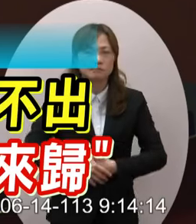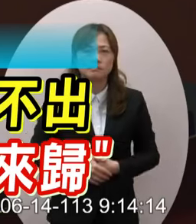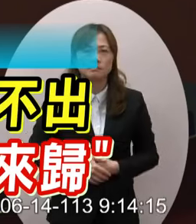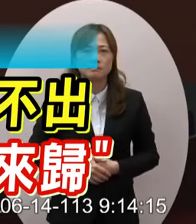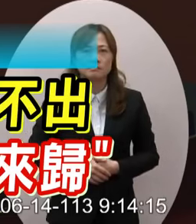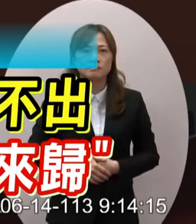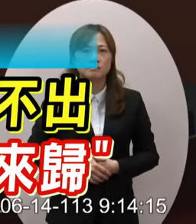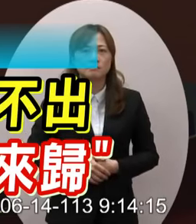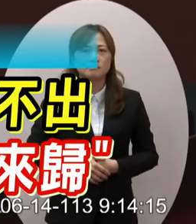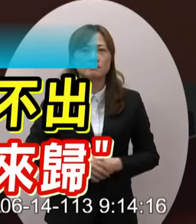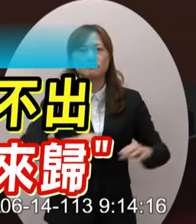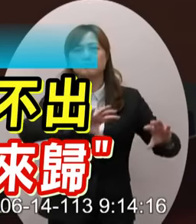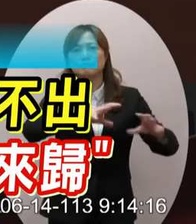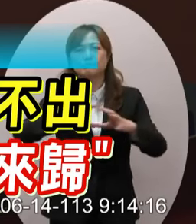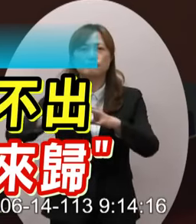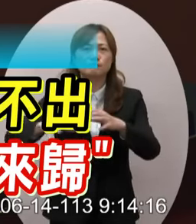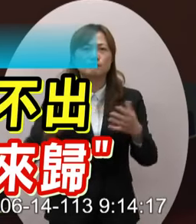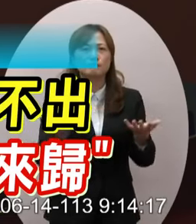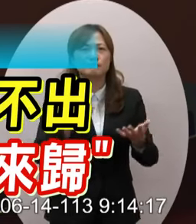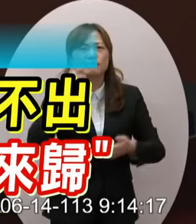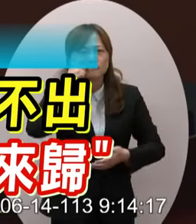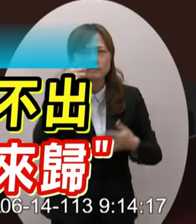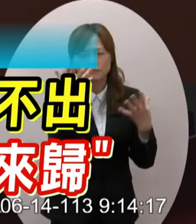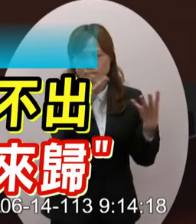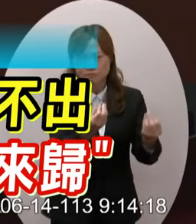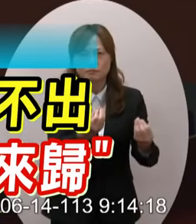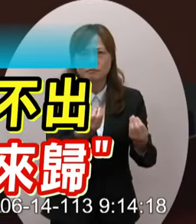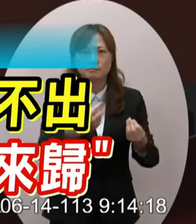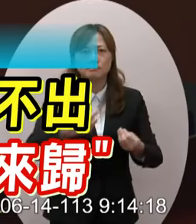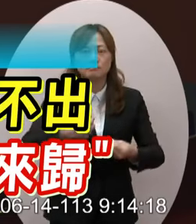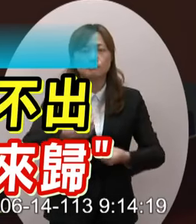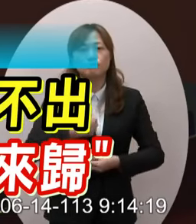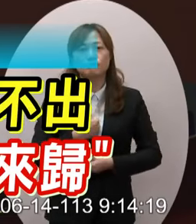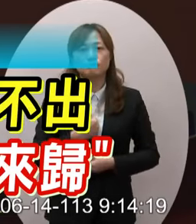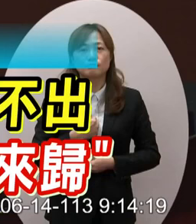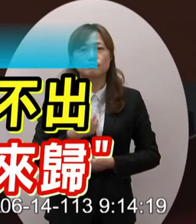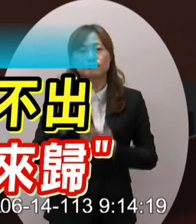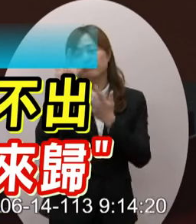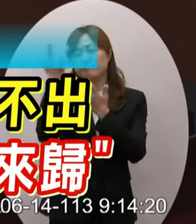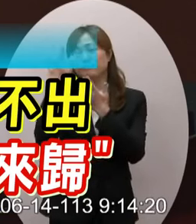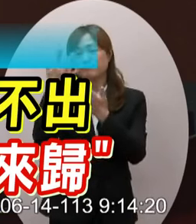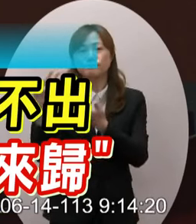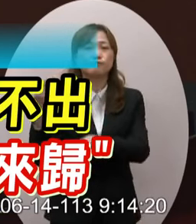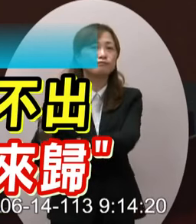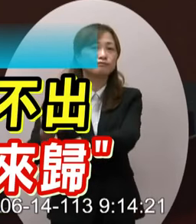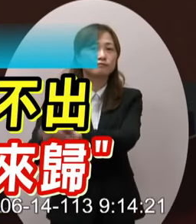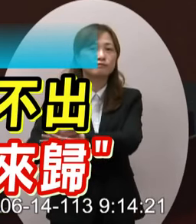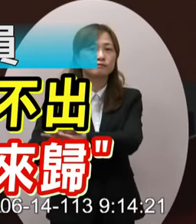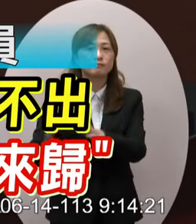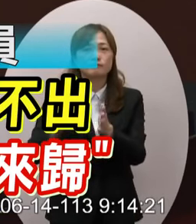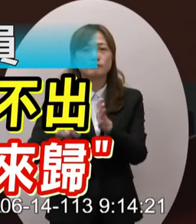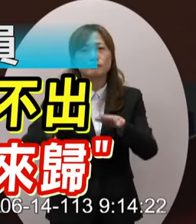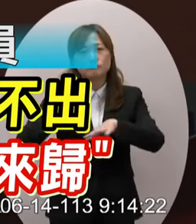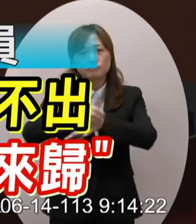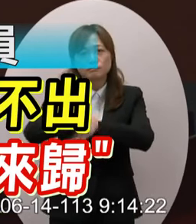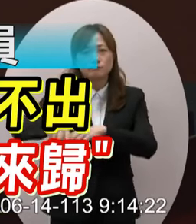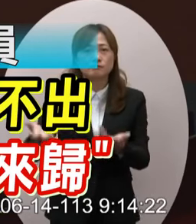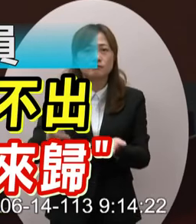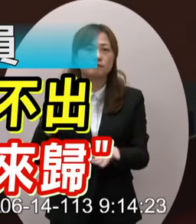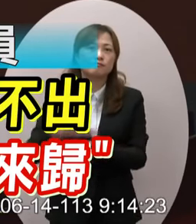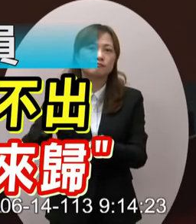事，只要肯摆烂，反正承诺一直放着，时间自然会冲淡一切。所以我呼